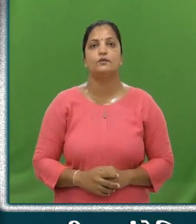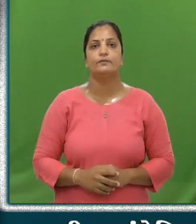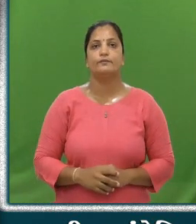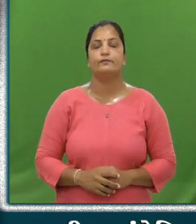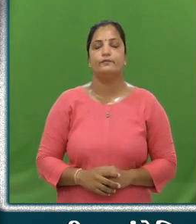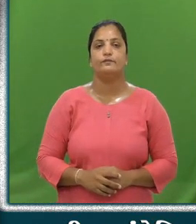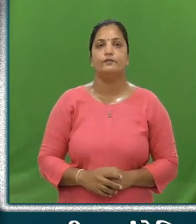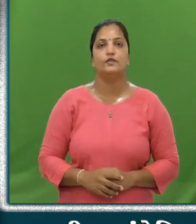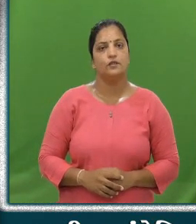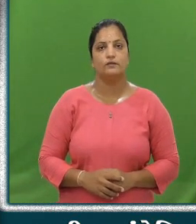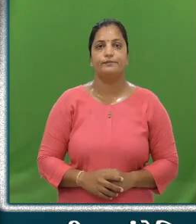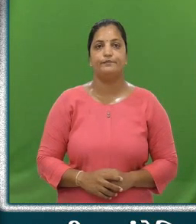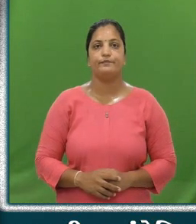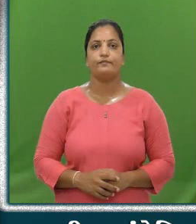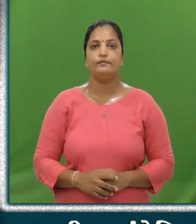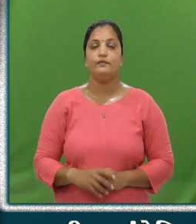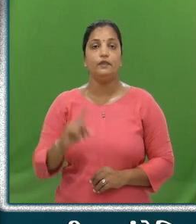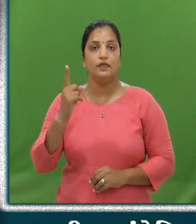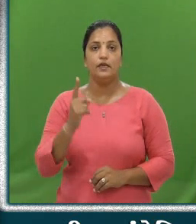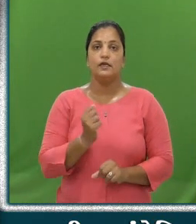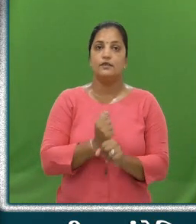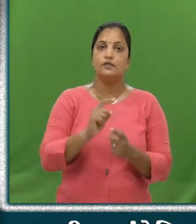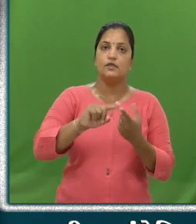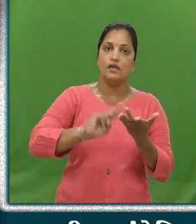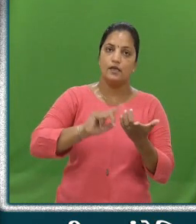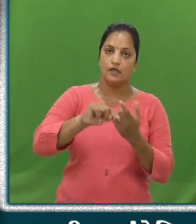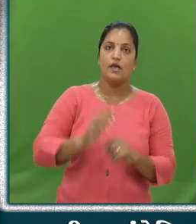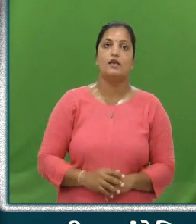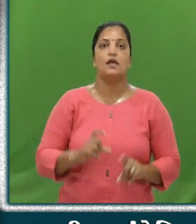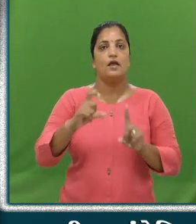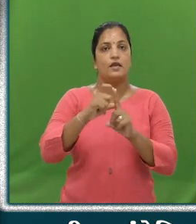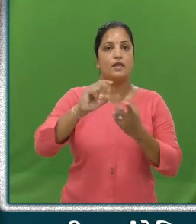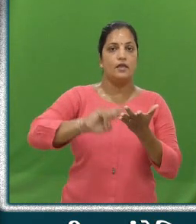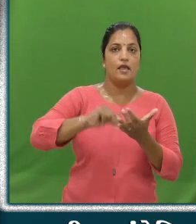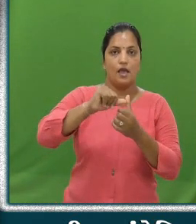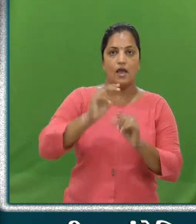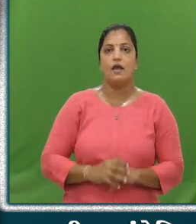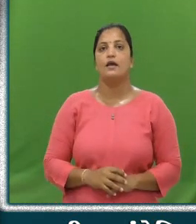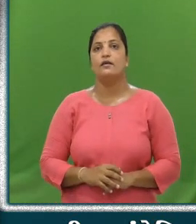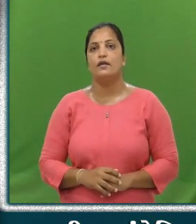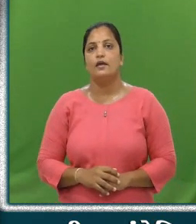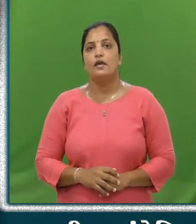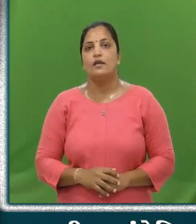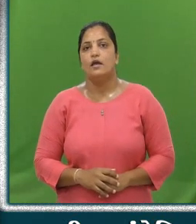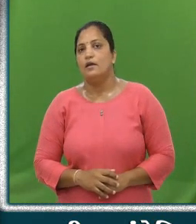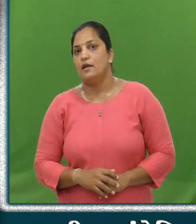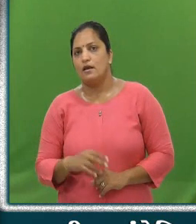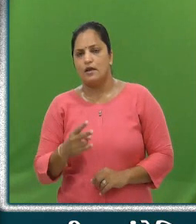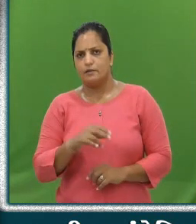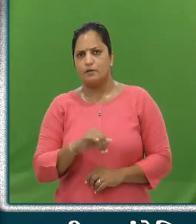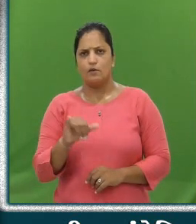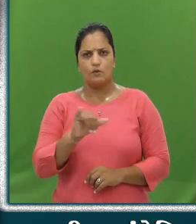અંદર જોવા મળતા હોય છે એક જનીન જે છે આ રીતે શું કરે છે એક ડીએનએ શૃંખલામાં હોતા